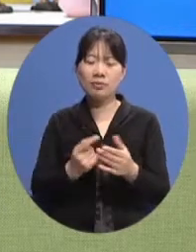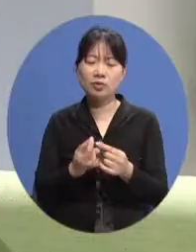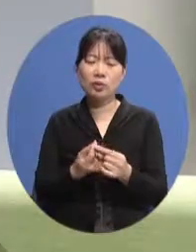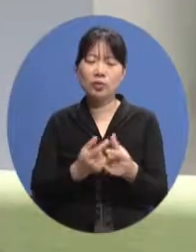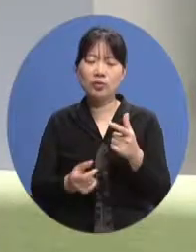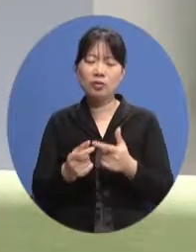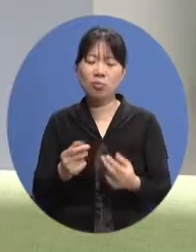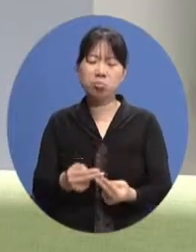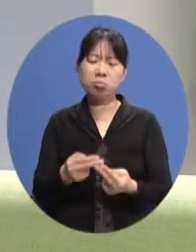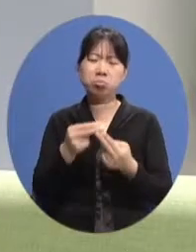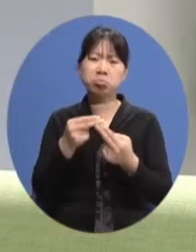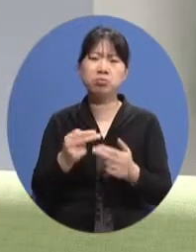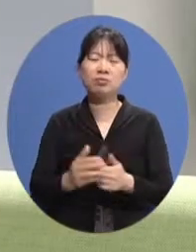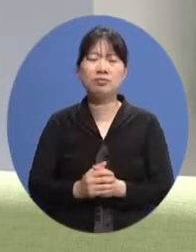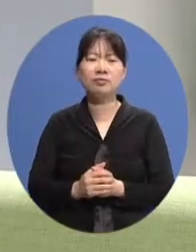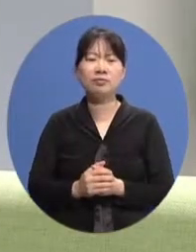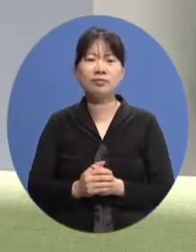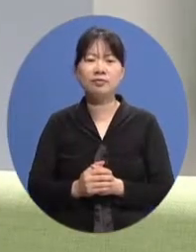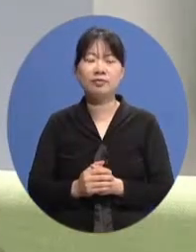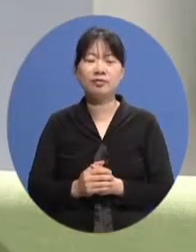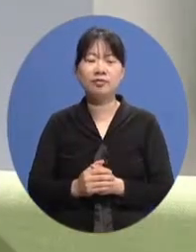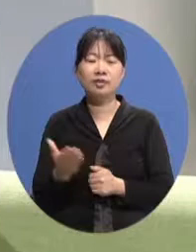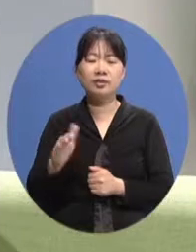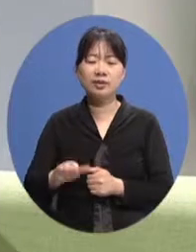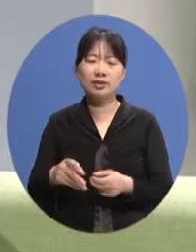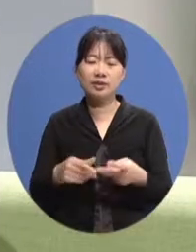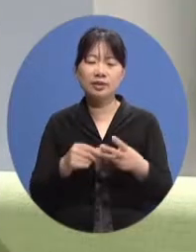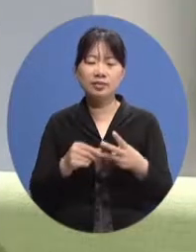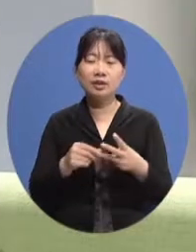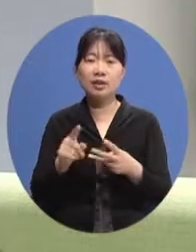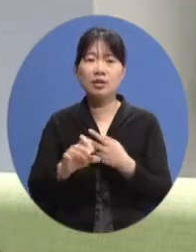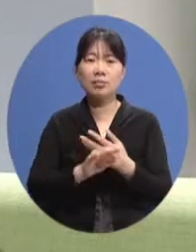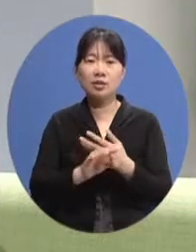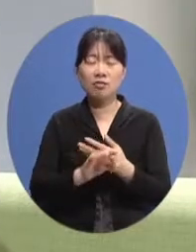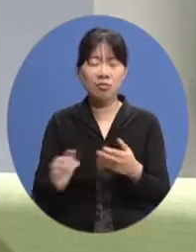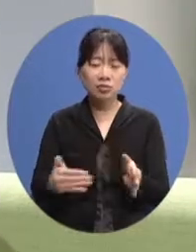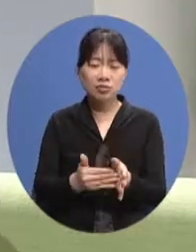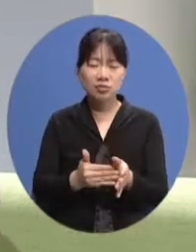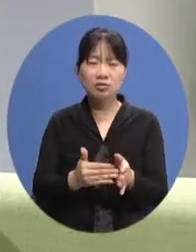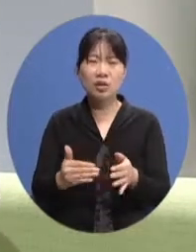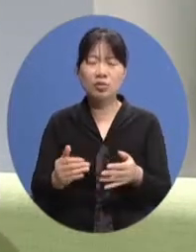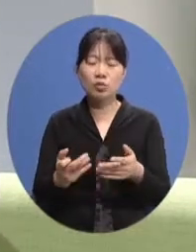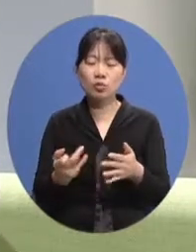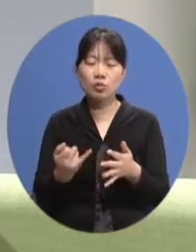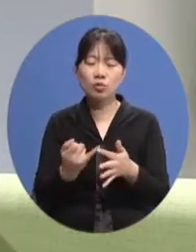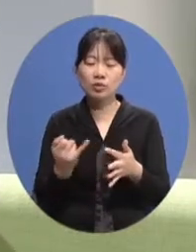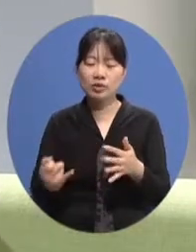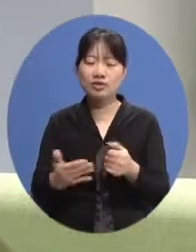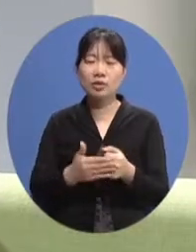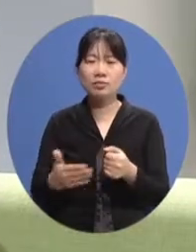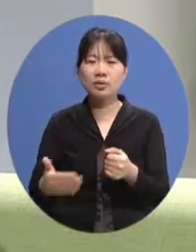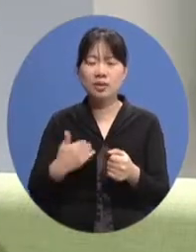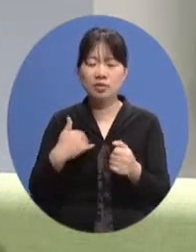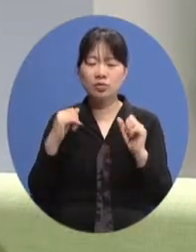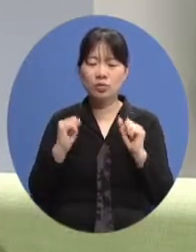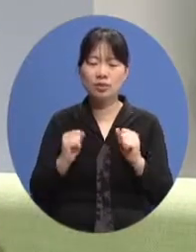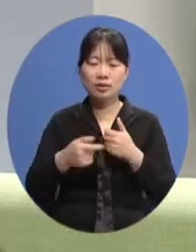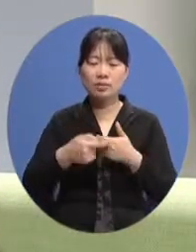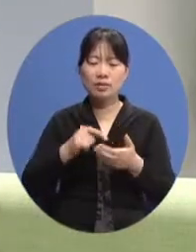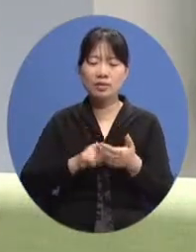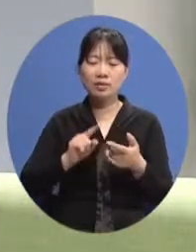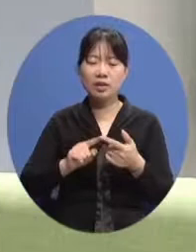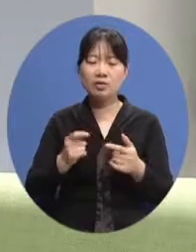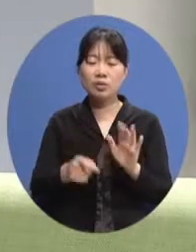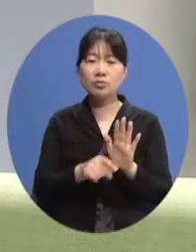더 많아질 수밖에 없겠죠. 그런데 이제 세 번째, 그러면 그걸로 끝나는 게 아니고요. 동생 때문이기 때문에 내 존재감에 대한 것도